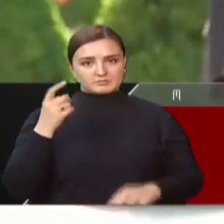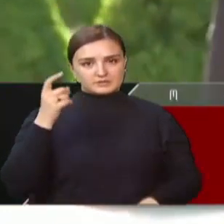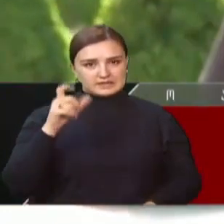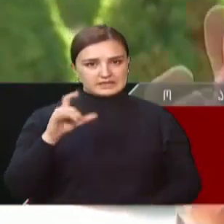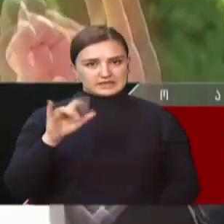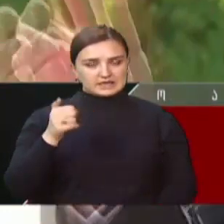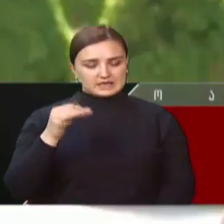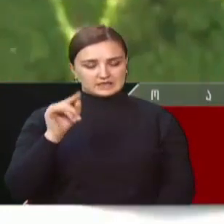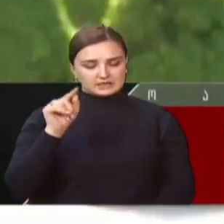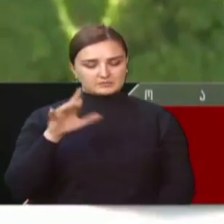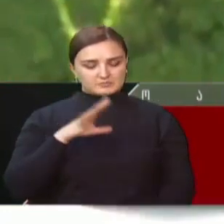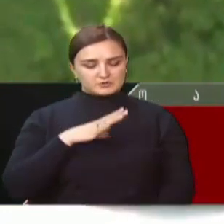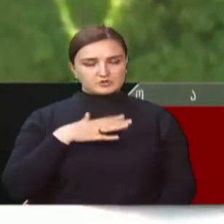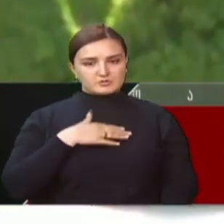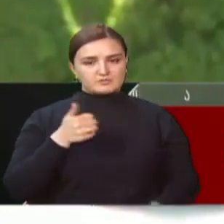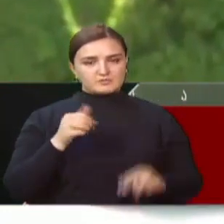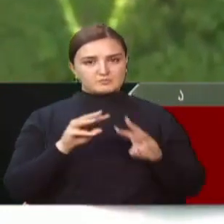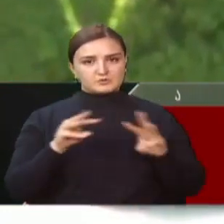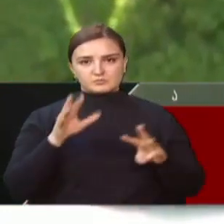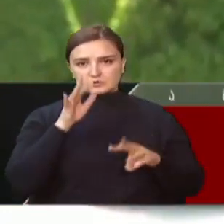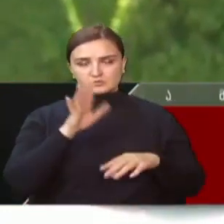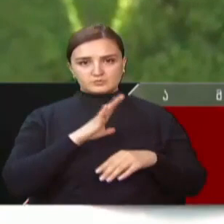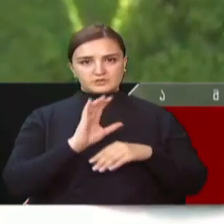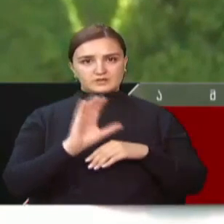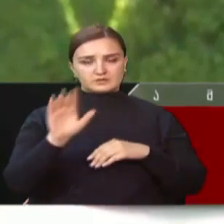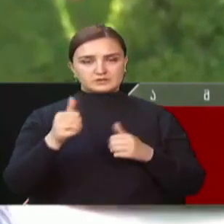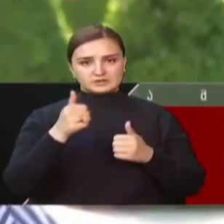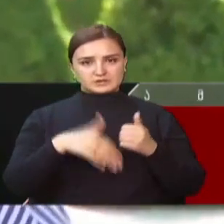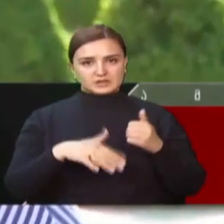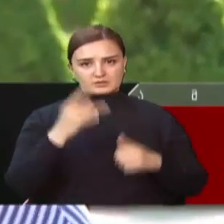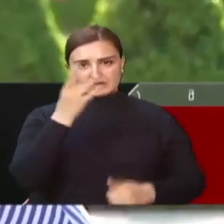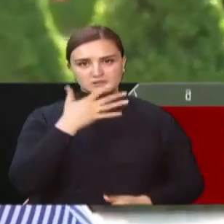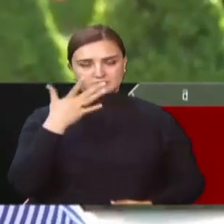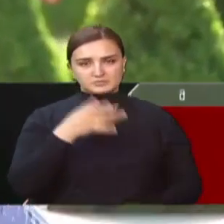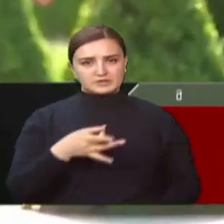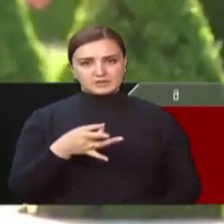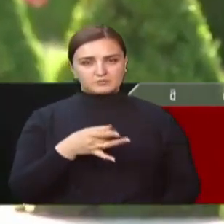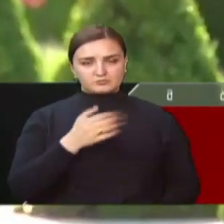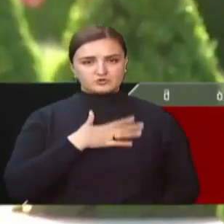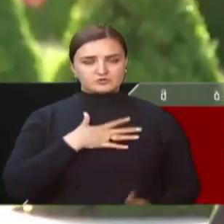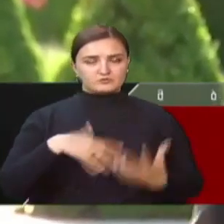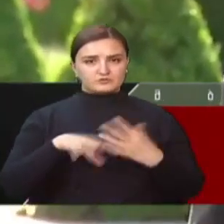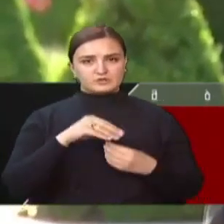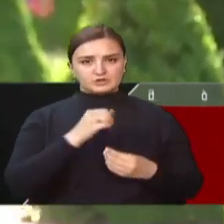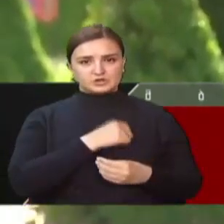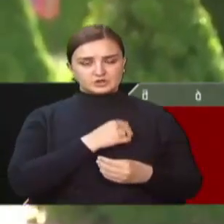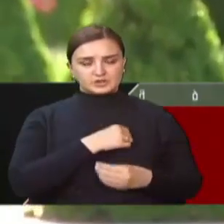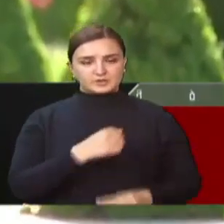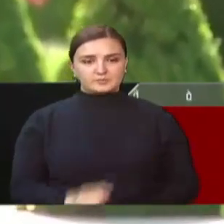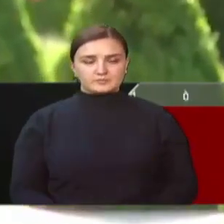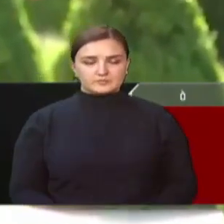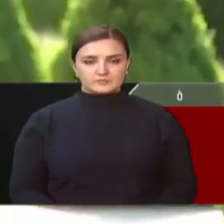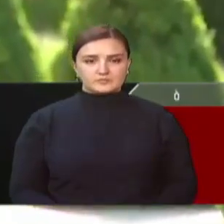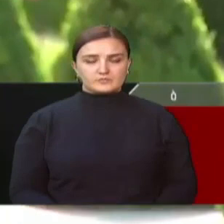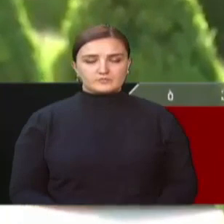ერაყშიც, ჩემი პრემიერობის დროს გავაგზავნეთ ცენტრალურ აფრიკის რესპუბლიკაში ჩვენი ჯარი და ასე რომ მე ვფიქრობ